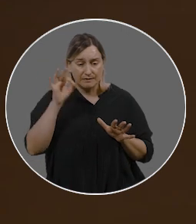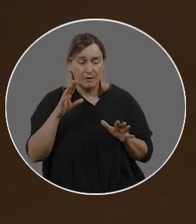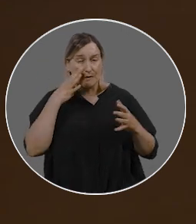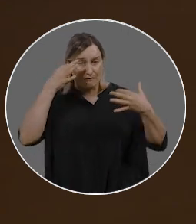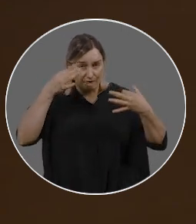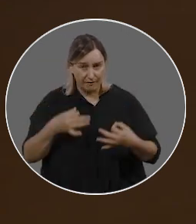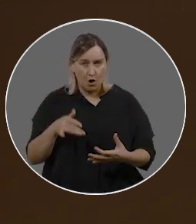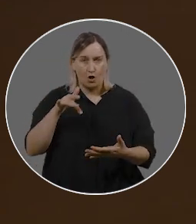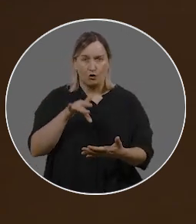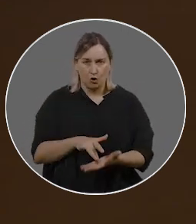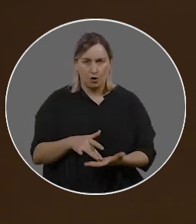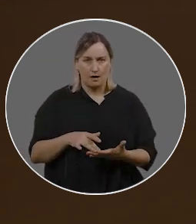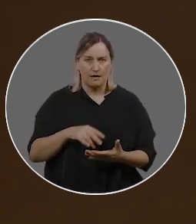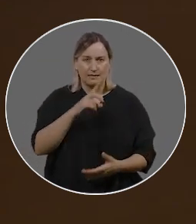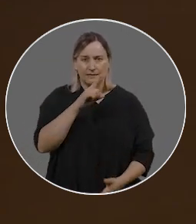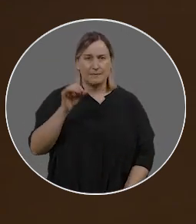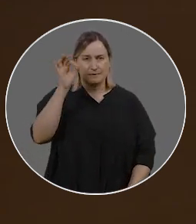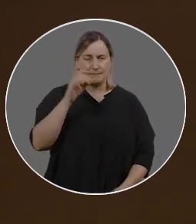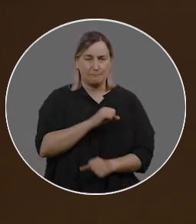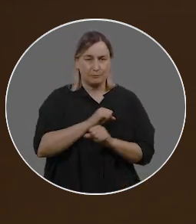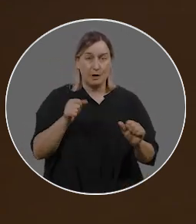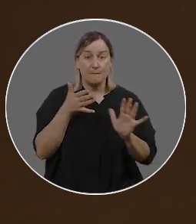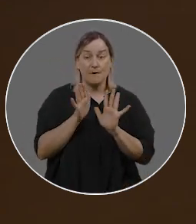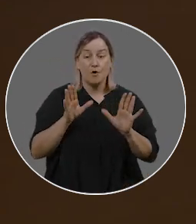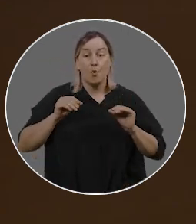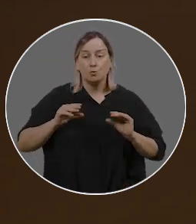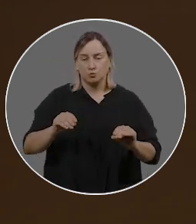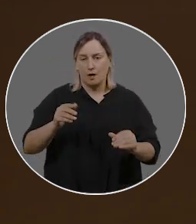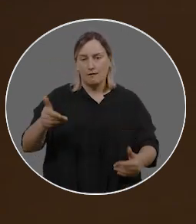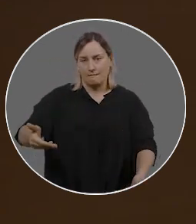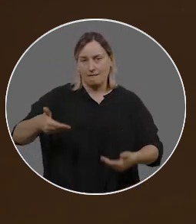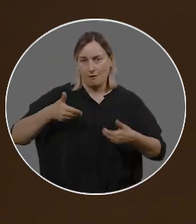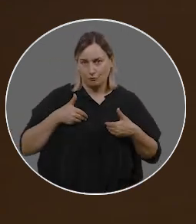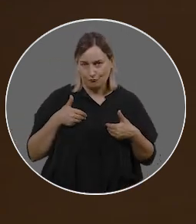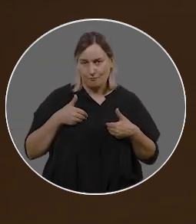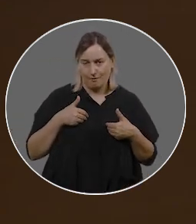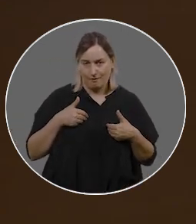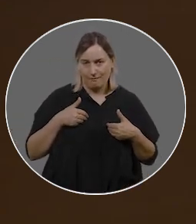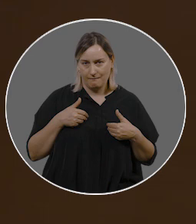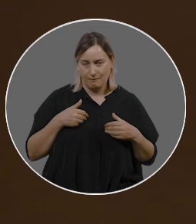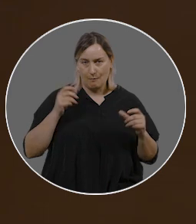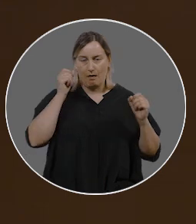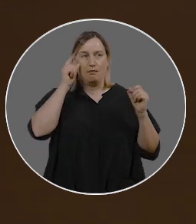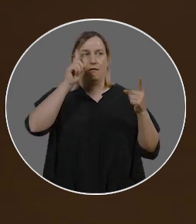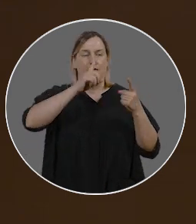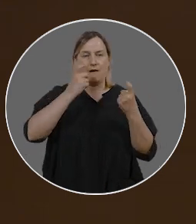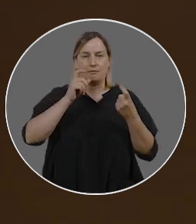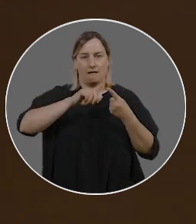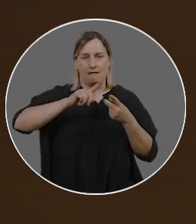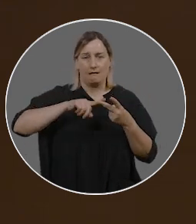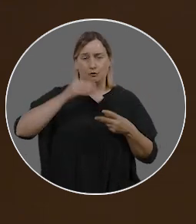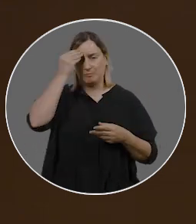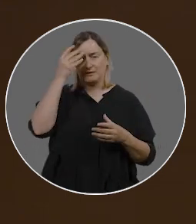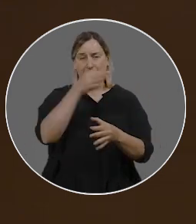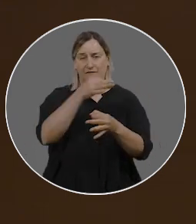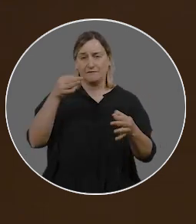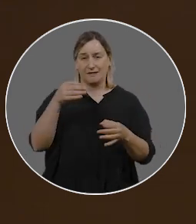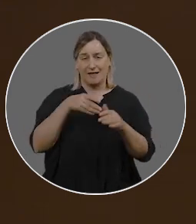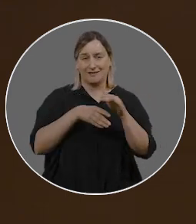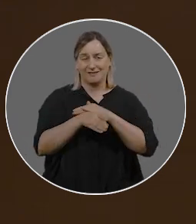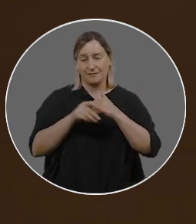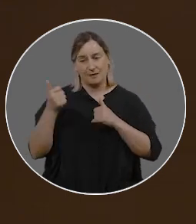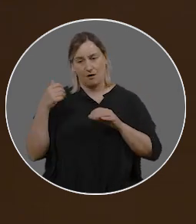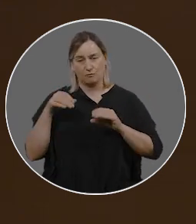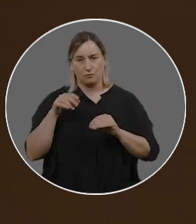però no s'arriba mai al 100%, però un usuari et pot fer obrir els ulls on tu pensaves que era una manera accessible